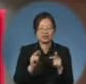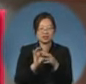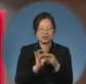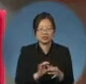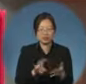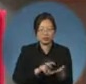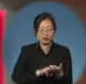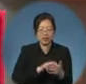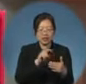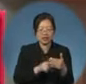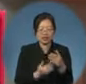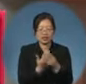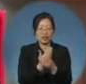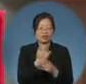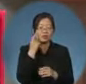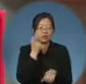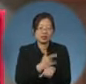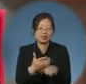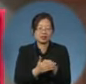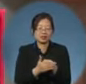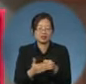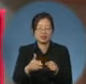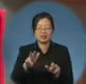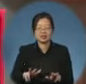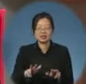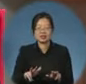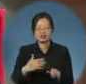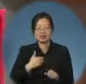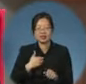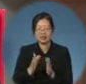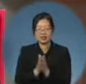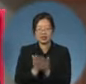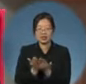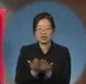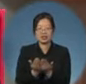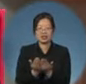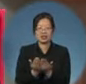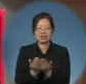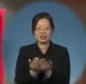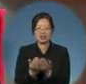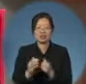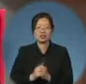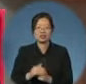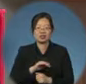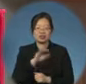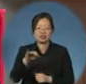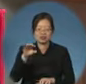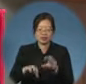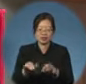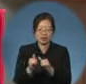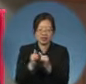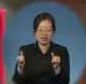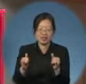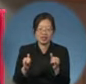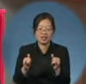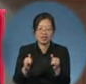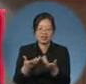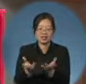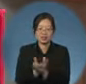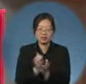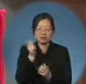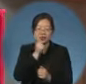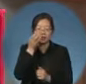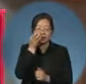불안 속에서 헤어나지 못하는 거죠 그래서 지금 이제 제가 그 책에서 그 우동 사라고 우리 동네 사람 다들 이라는 팀을